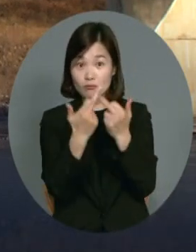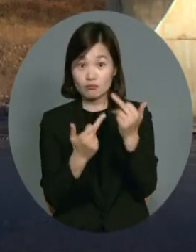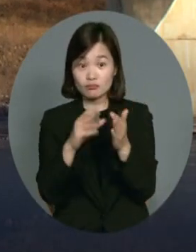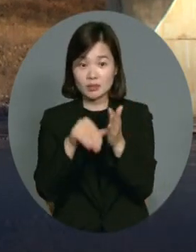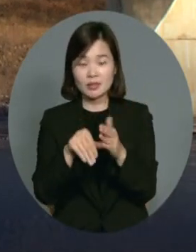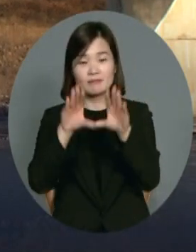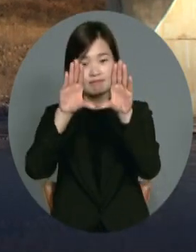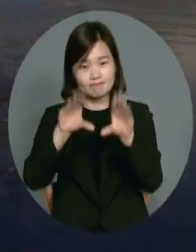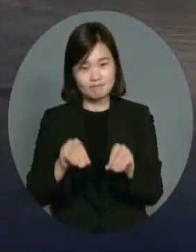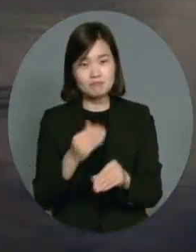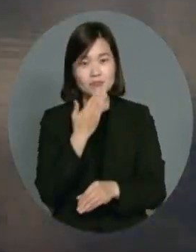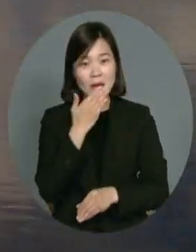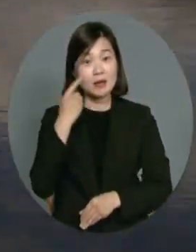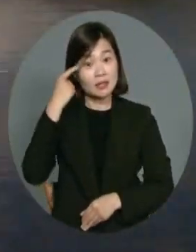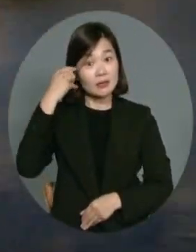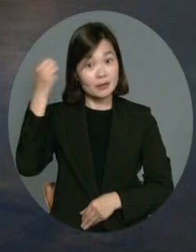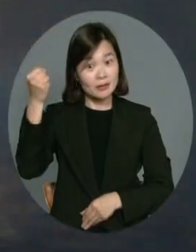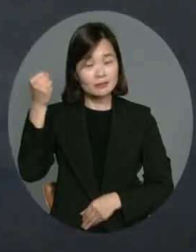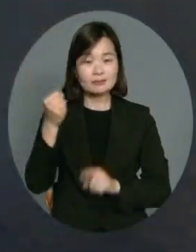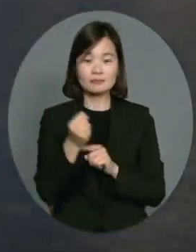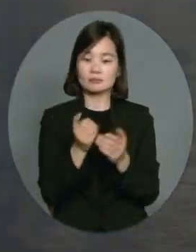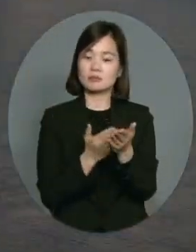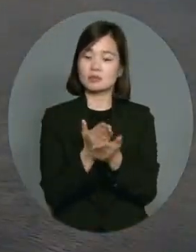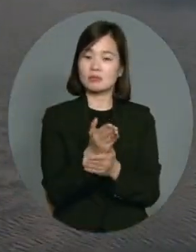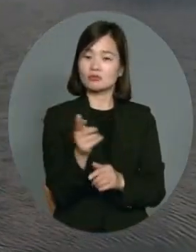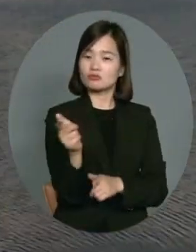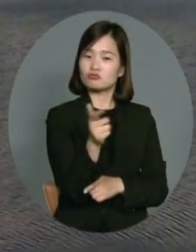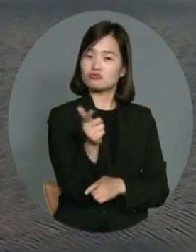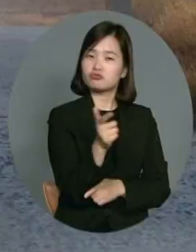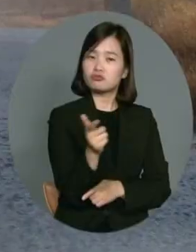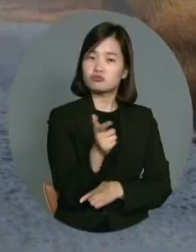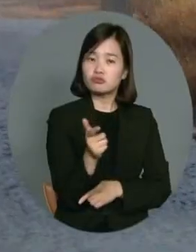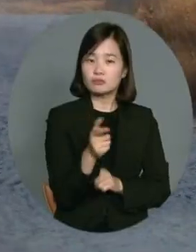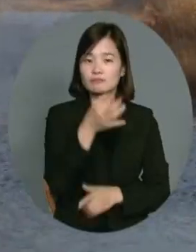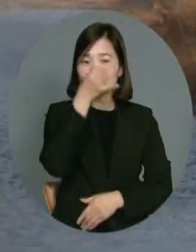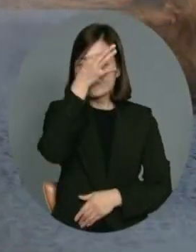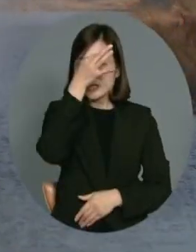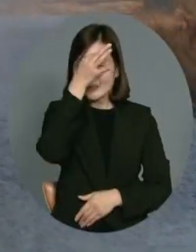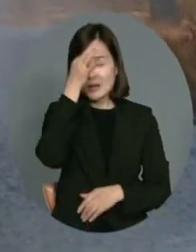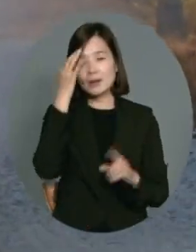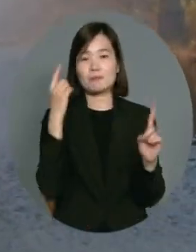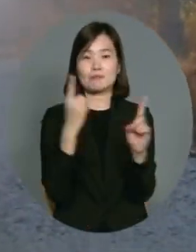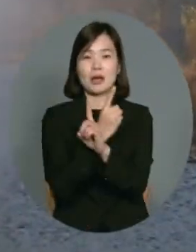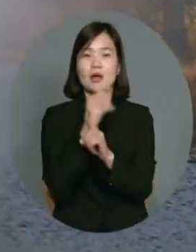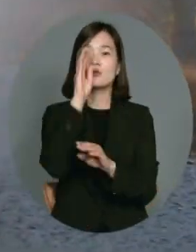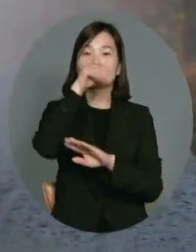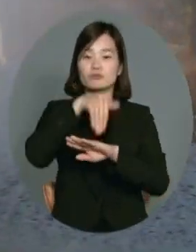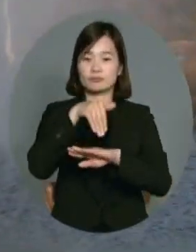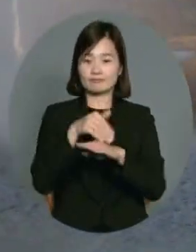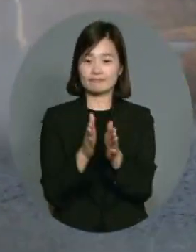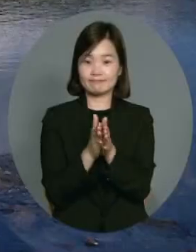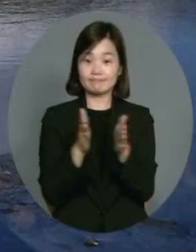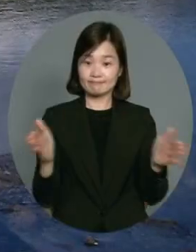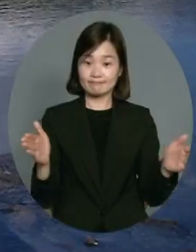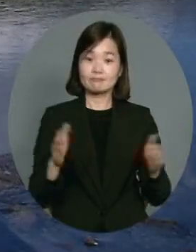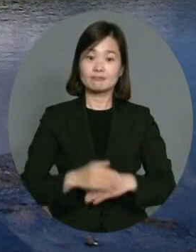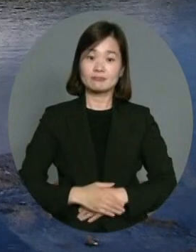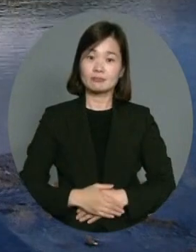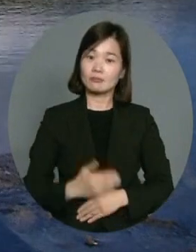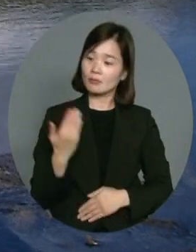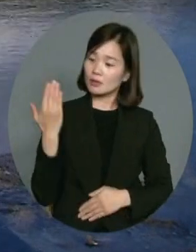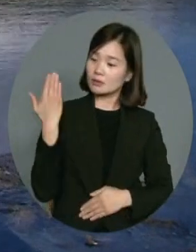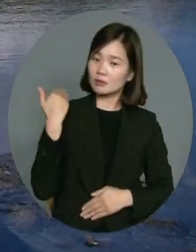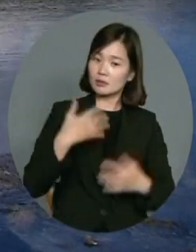대응을 할 수 있다고. 산불 전문 진화대가 쓰는 진화 장비도 최신형으로 바꿔 훈련에 투입했습니다. 기존